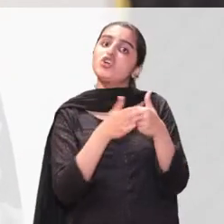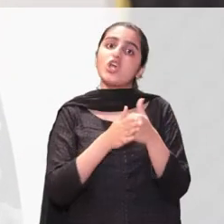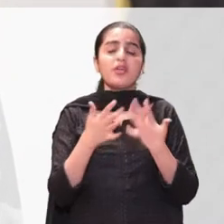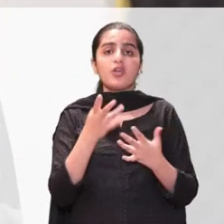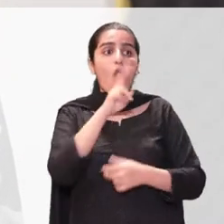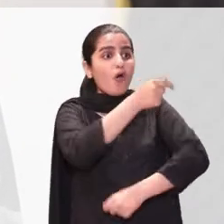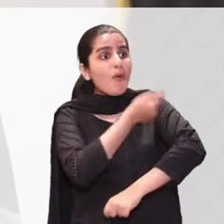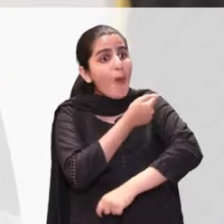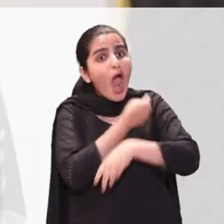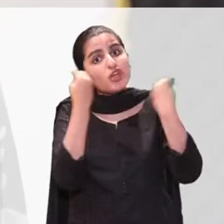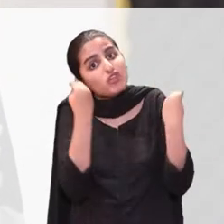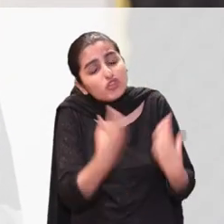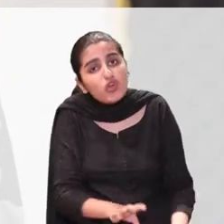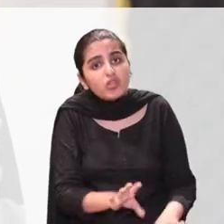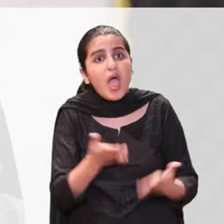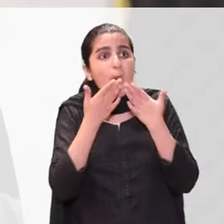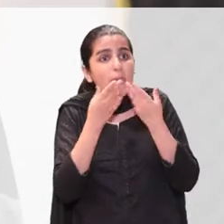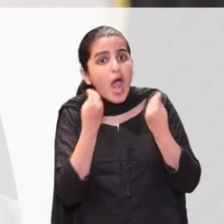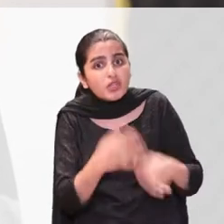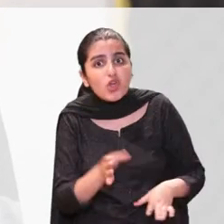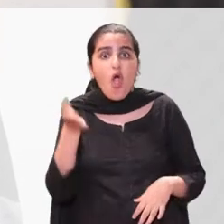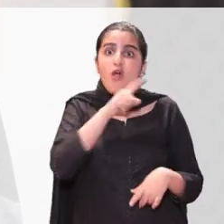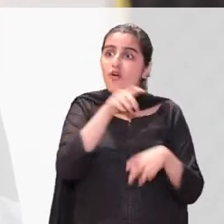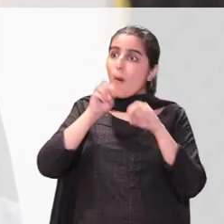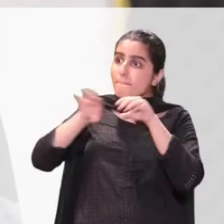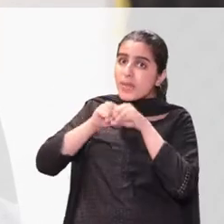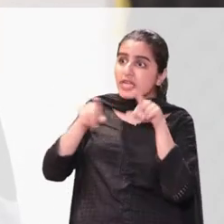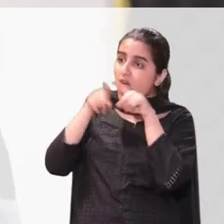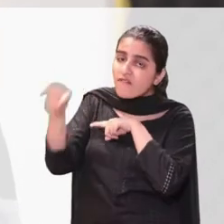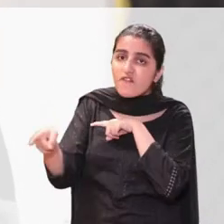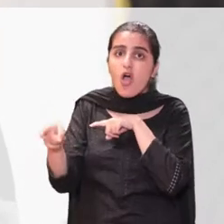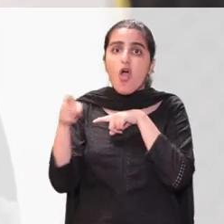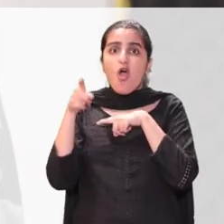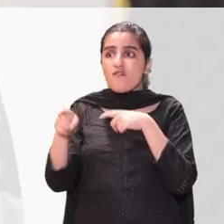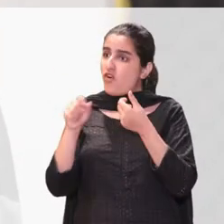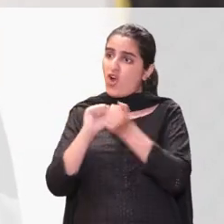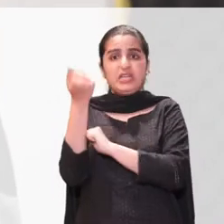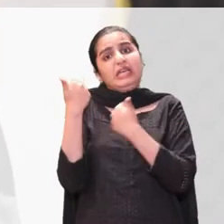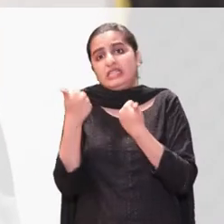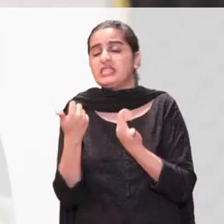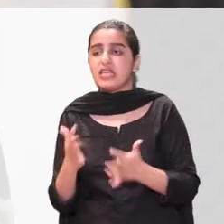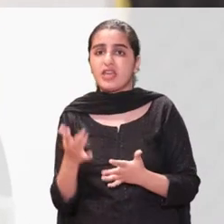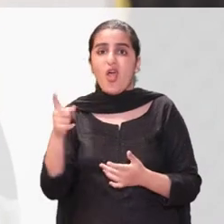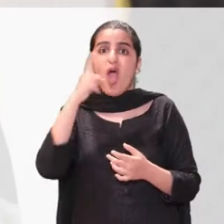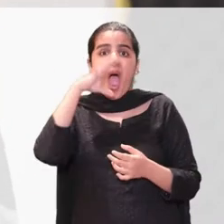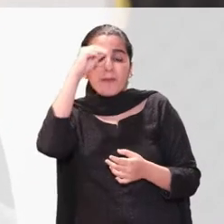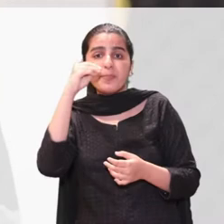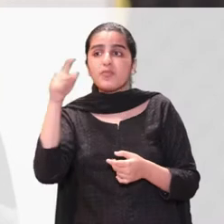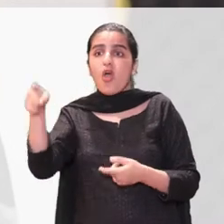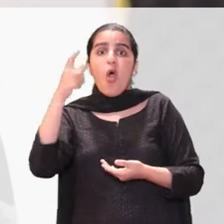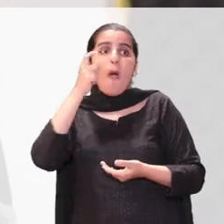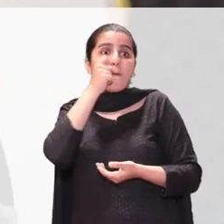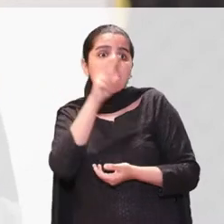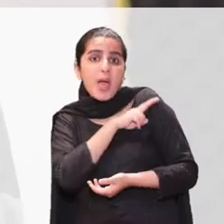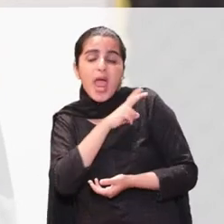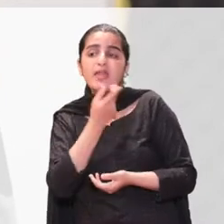चलाती है और इस यह जो कि मेडिकल छोड़ा और फिर इसी एंटर्ड इनटू मीडिया और उसने मैच कौन कि यह क्या हुई इस अपने बहन भाइयों